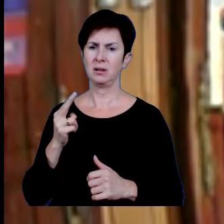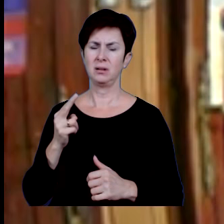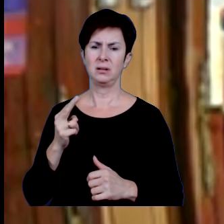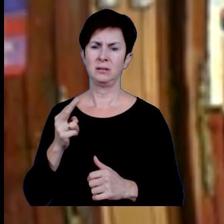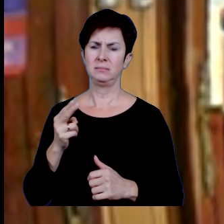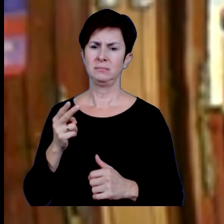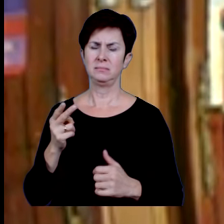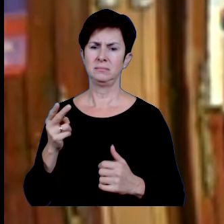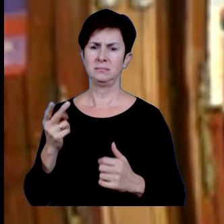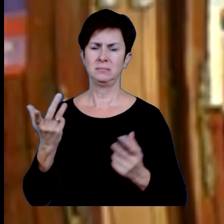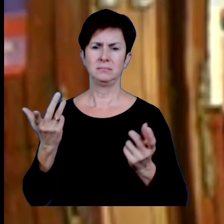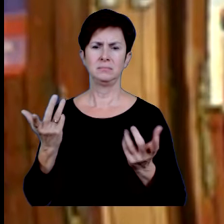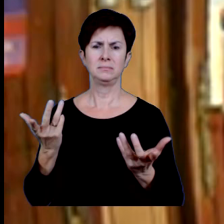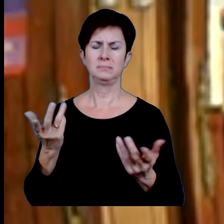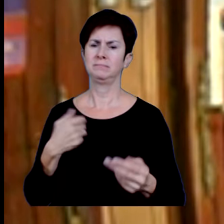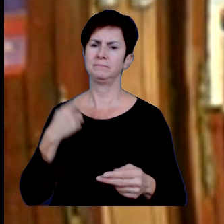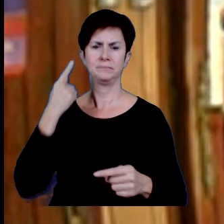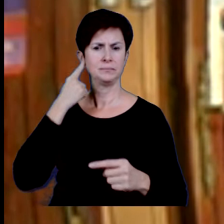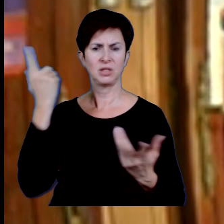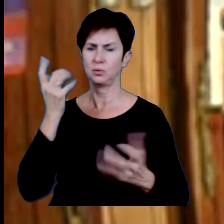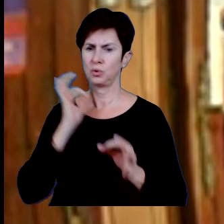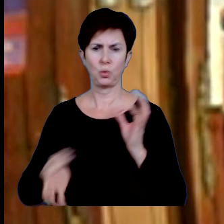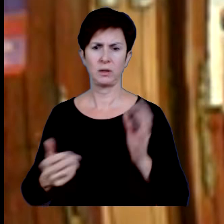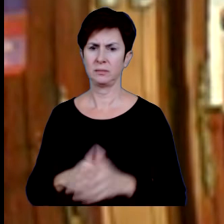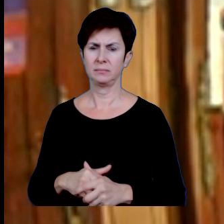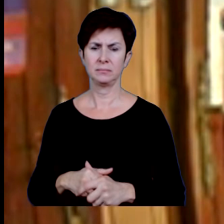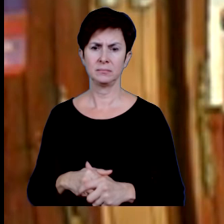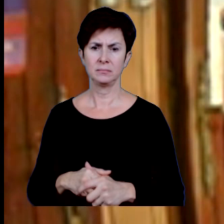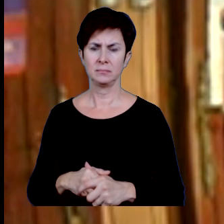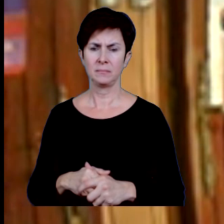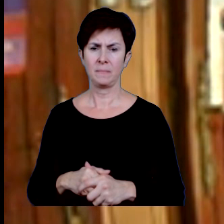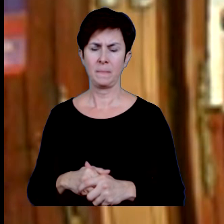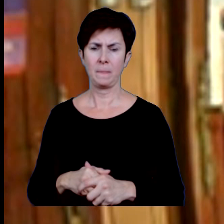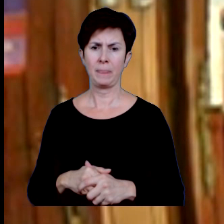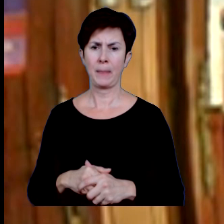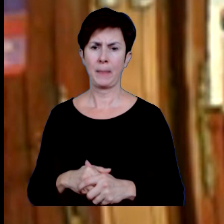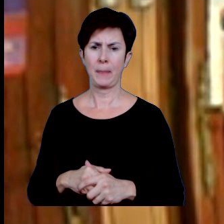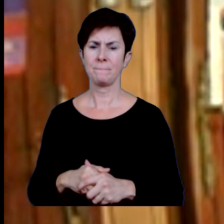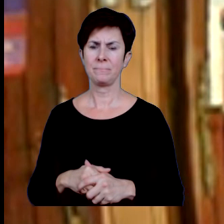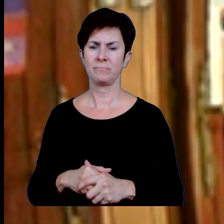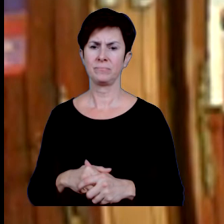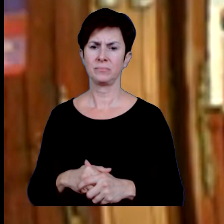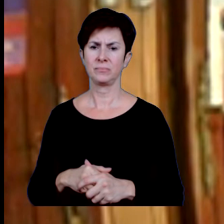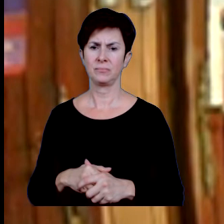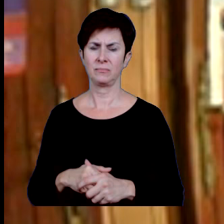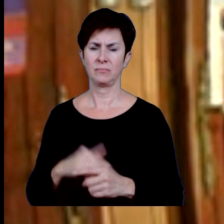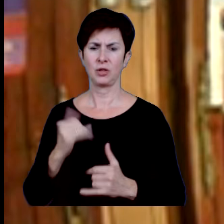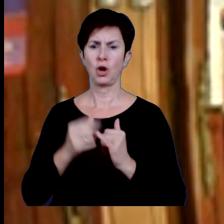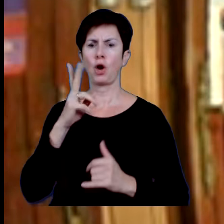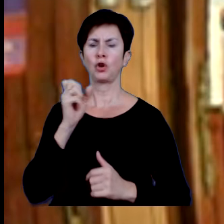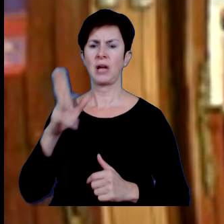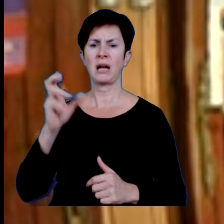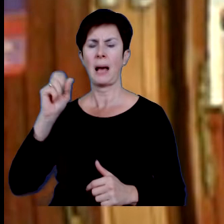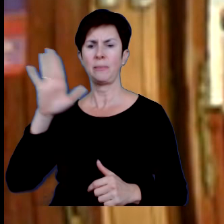to zrozumieć nasz minister, wicepremier Kosiniak-Kamysz. Jeżeli tego nie zrozumie, nie